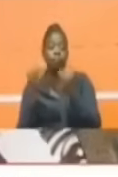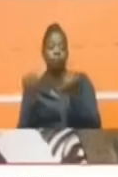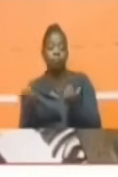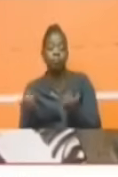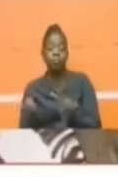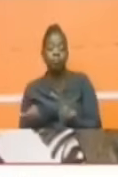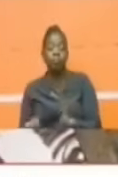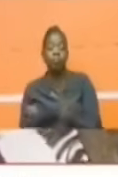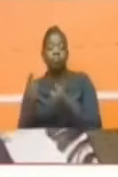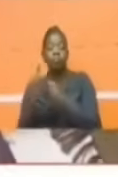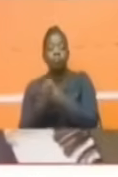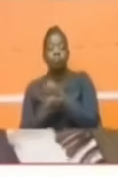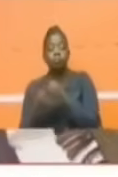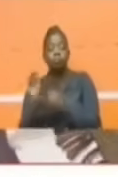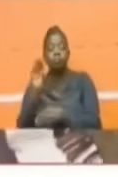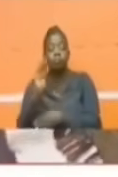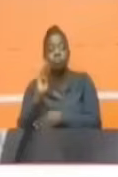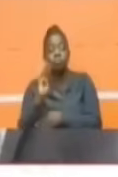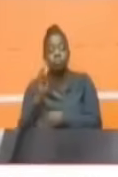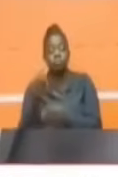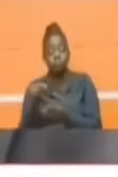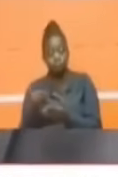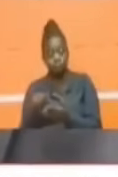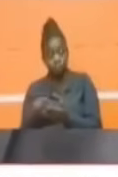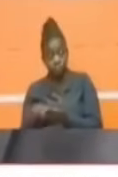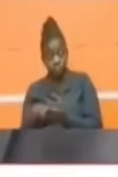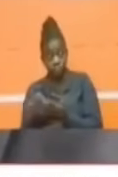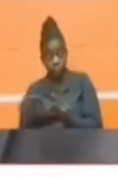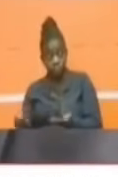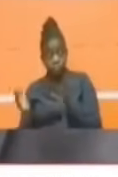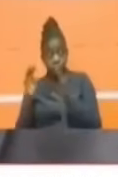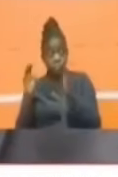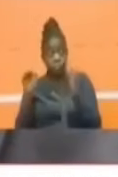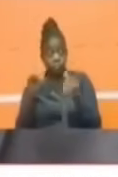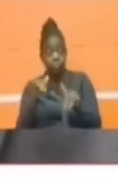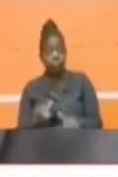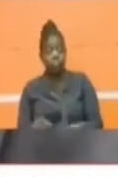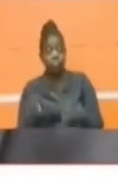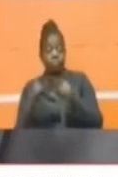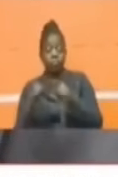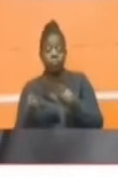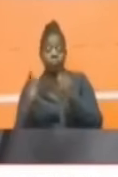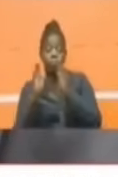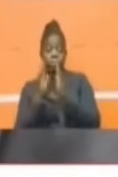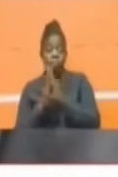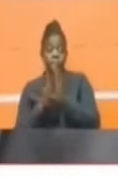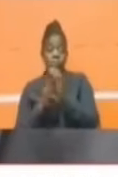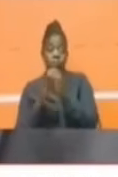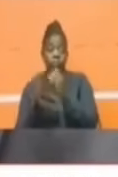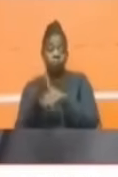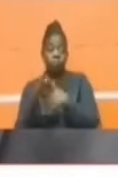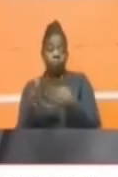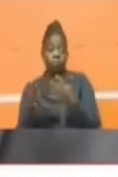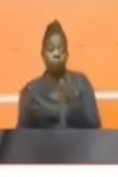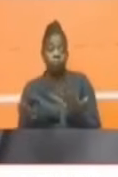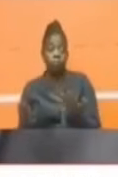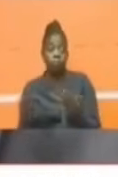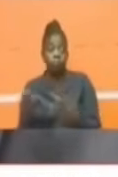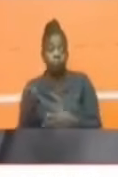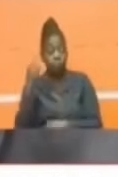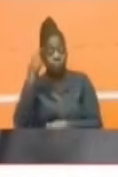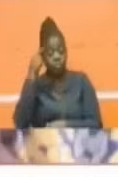Butenga mu disitulikiti y'e Bukomansimbi. Emikolo gy'okuziika wano gitandise na kitambiro kya mmisa kikulembeddwa bwanamukulu w'ekigo kya